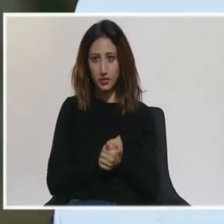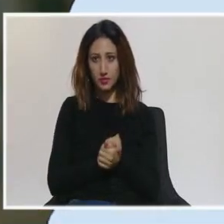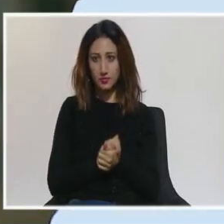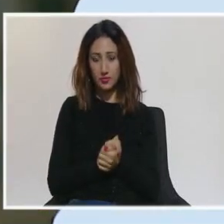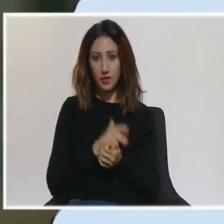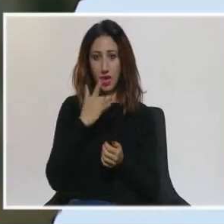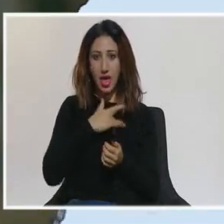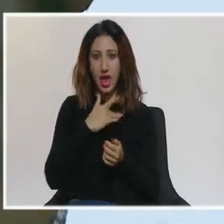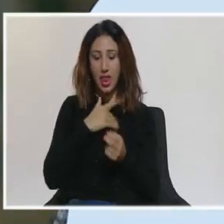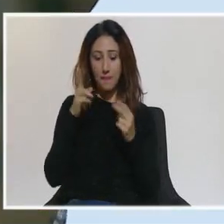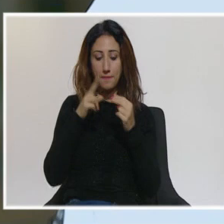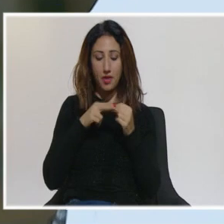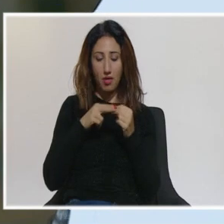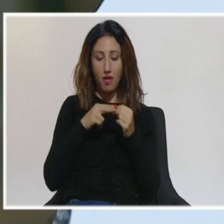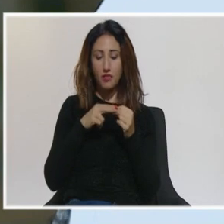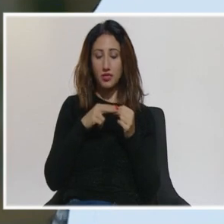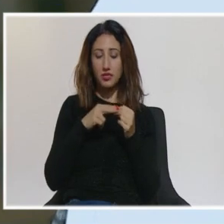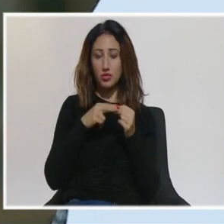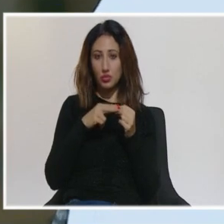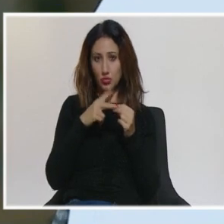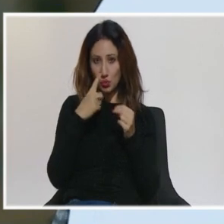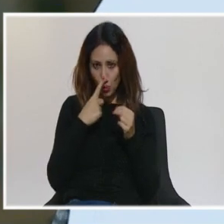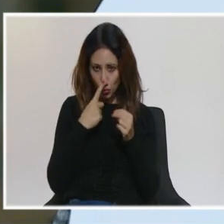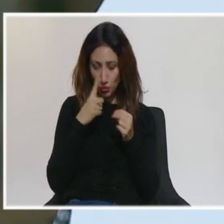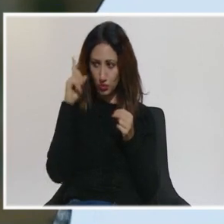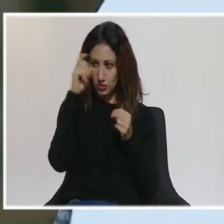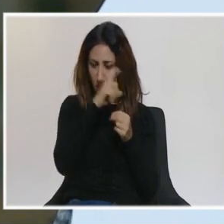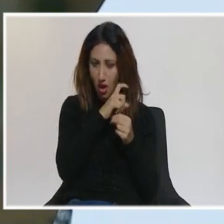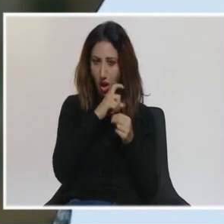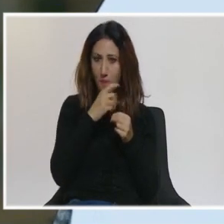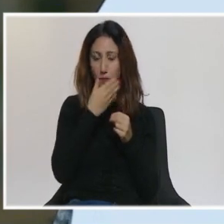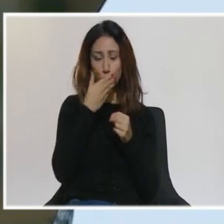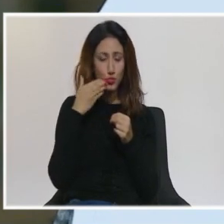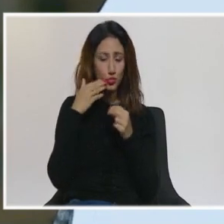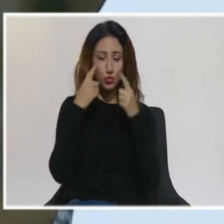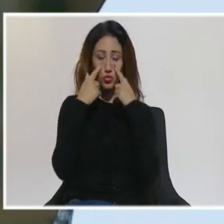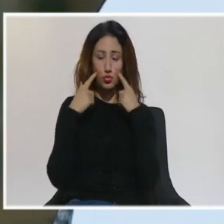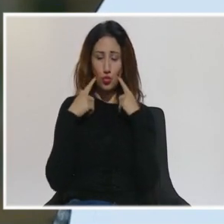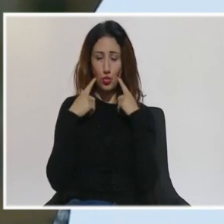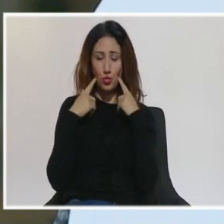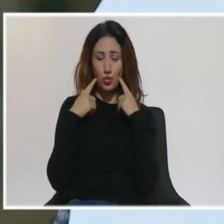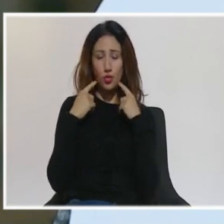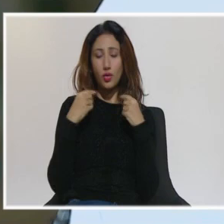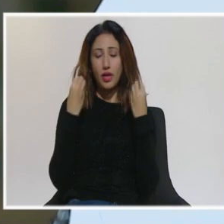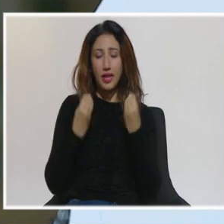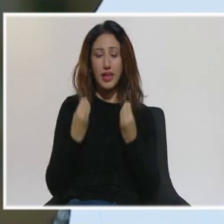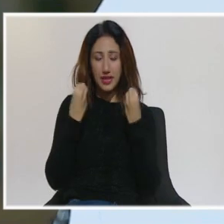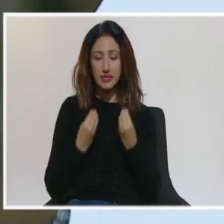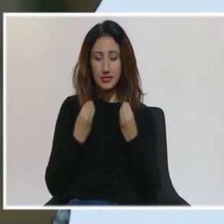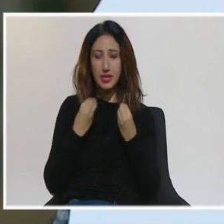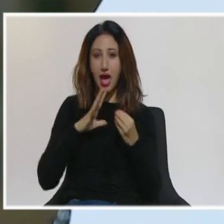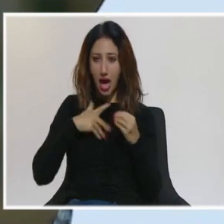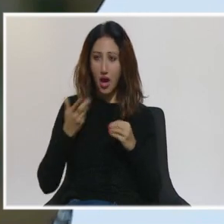قلب اللي رافض الخضوع للوجع والسكوت والدموع، لسه مشتاق